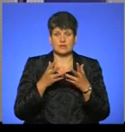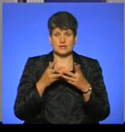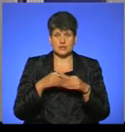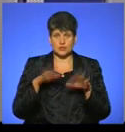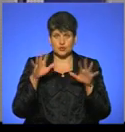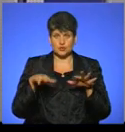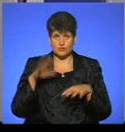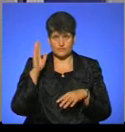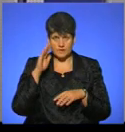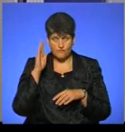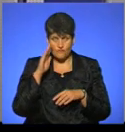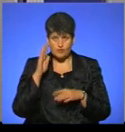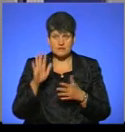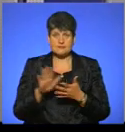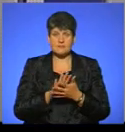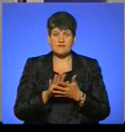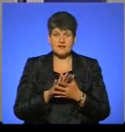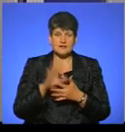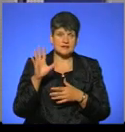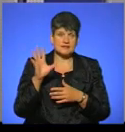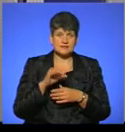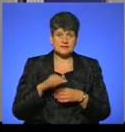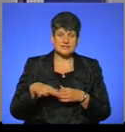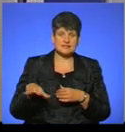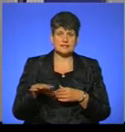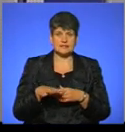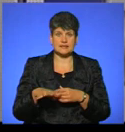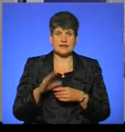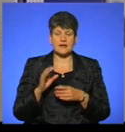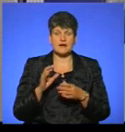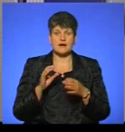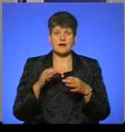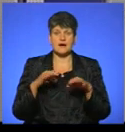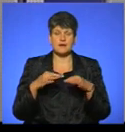вод, змиванням зі всіх територій, з автопарків, з